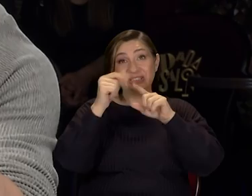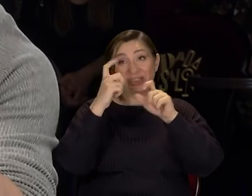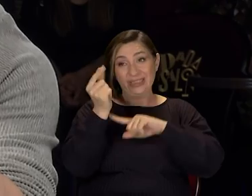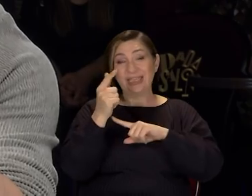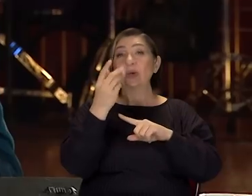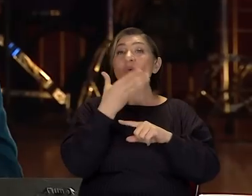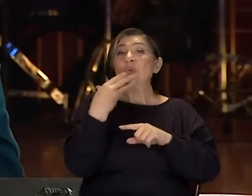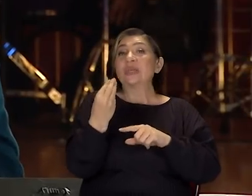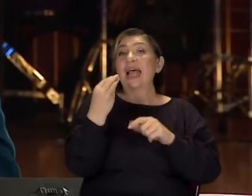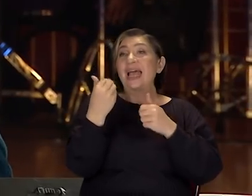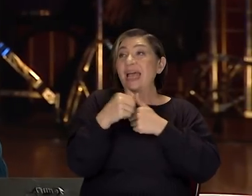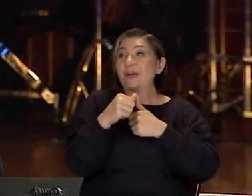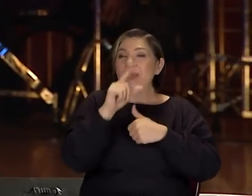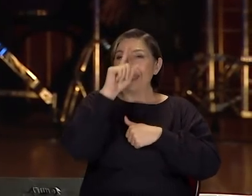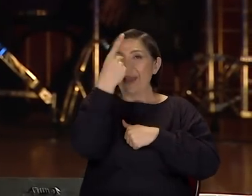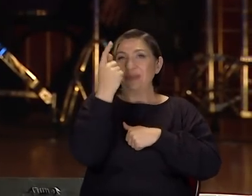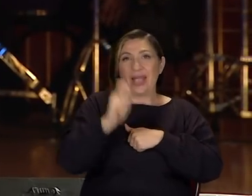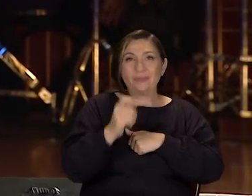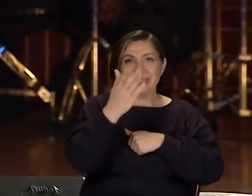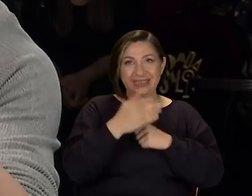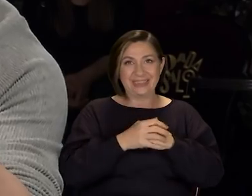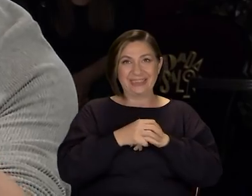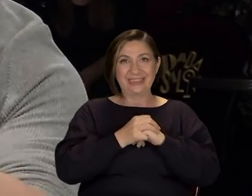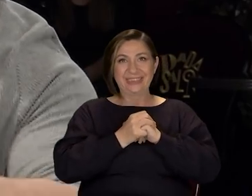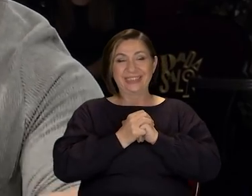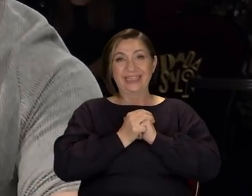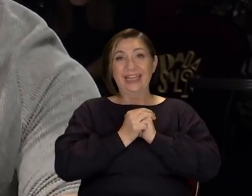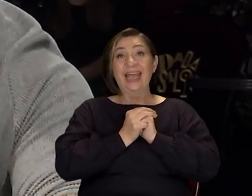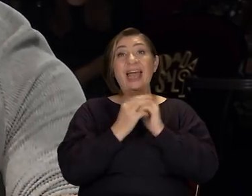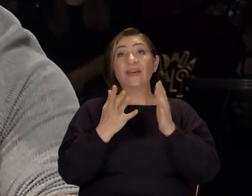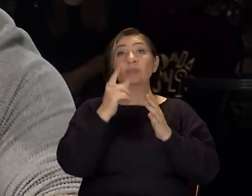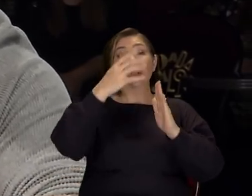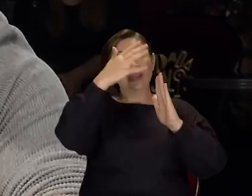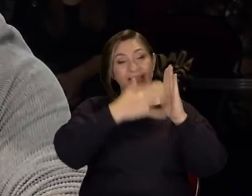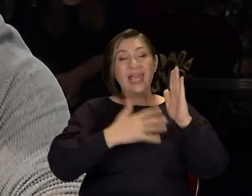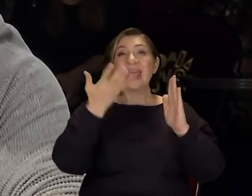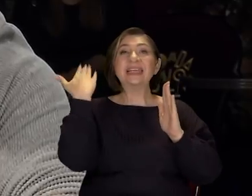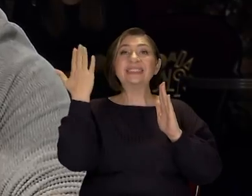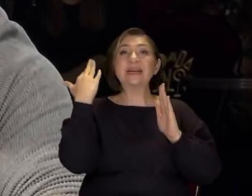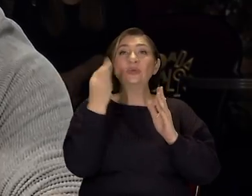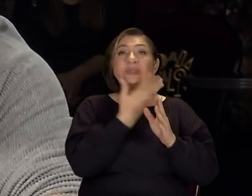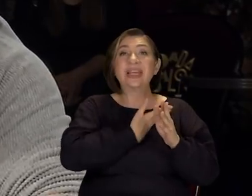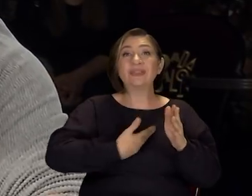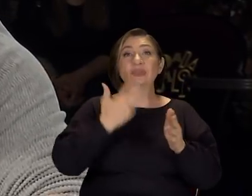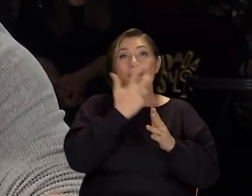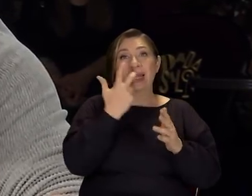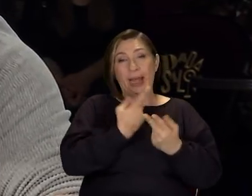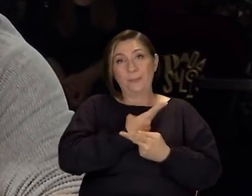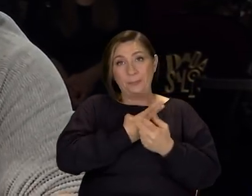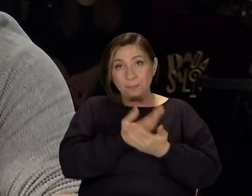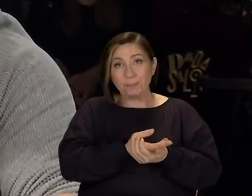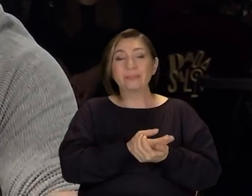Güzel Karım şarkısını tek başına yapmış. Yani öyle yapmak orada, zorundayım evet. Ama bunlar tabii benim eskiden çok sevdiğim şarkılarım